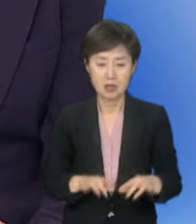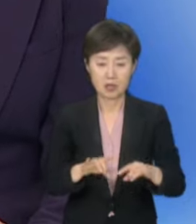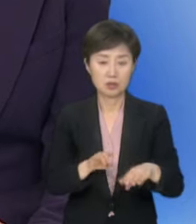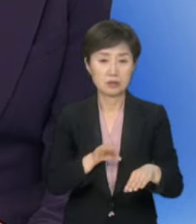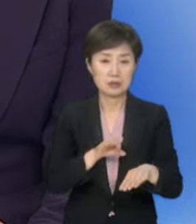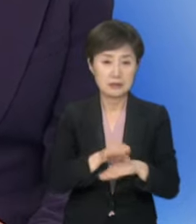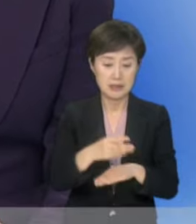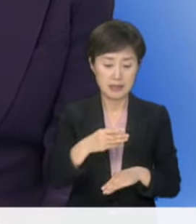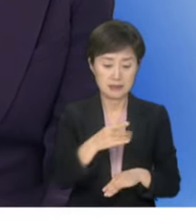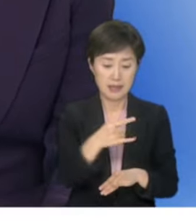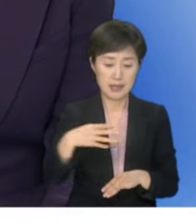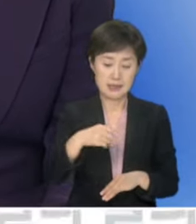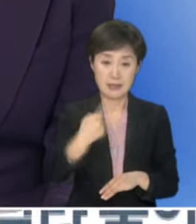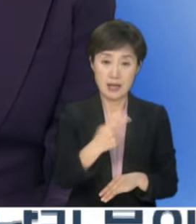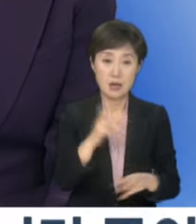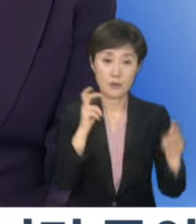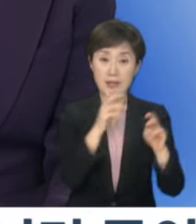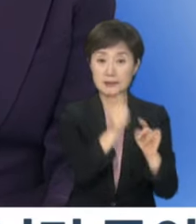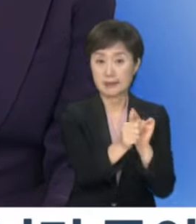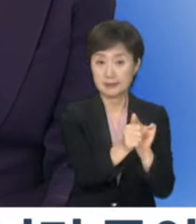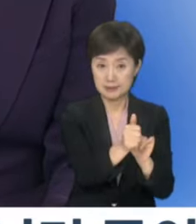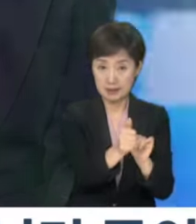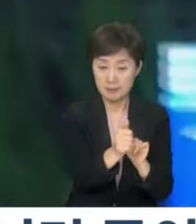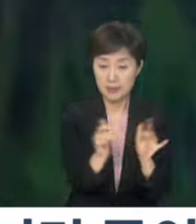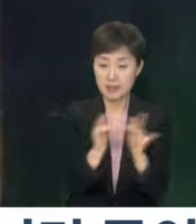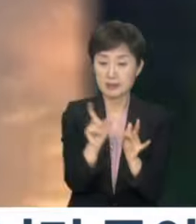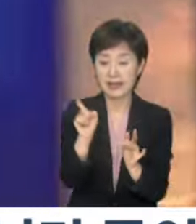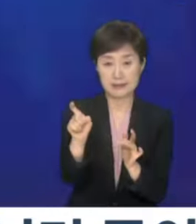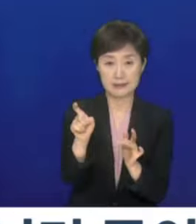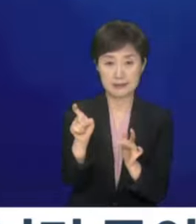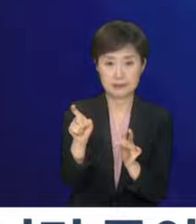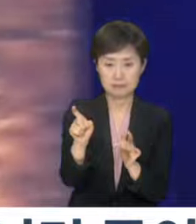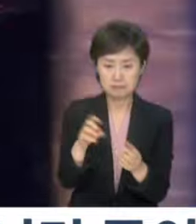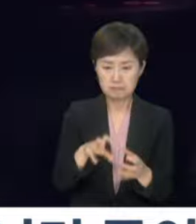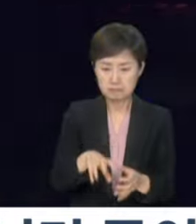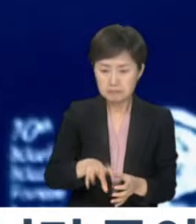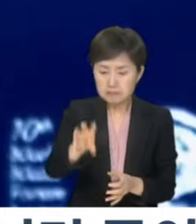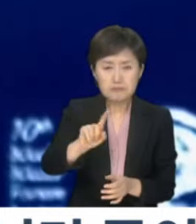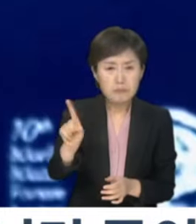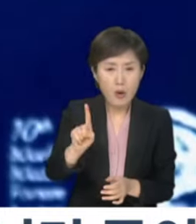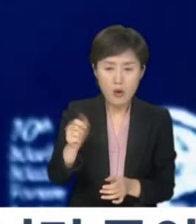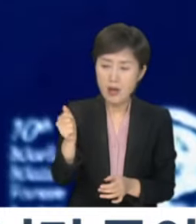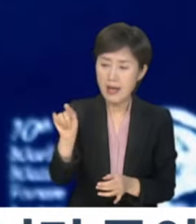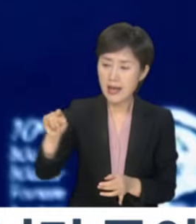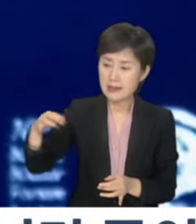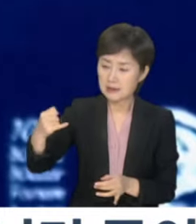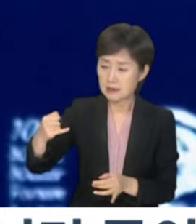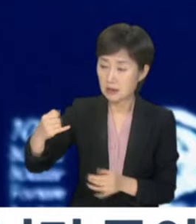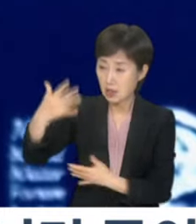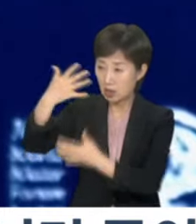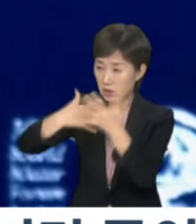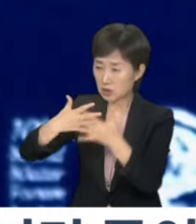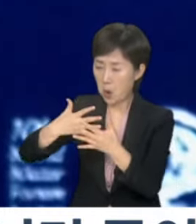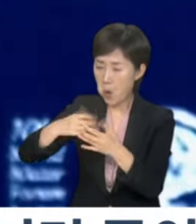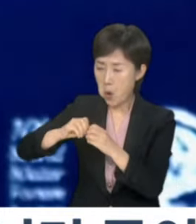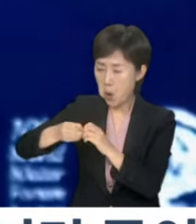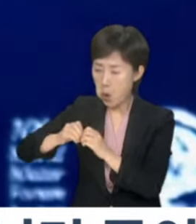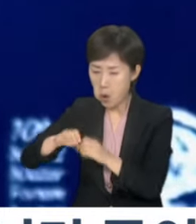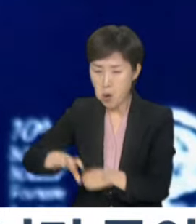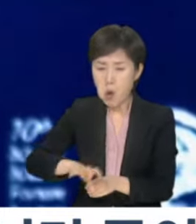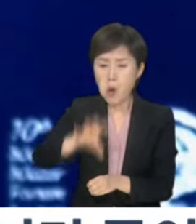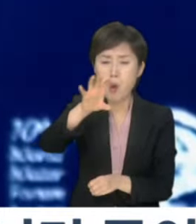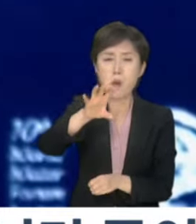이론 머스크 테슬라 시우가 자신의 엑스 개정에 조작된 카말라 해리스 부통령에 영상을 올려 무리를 빚고